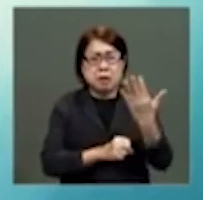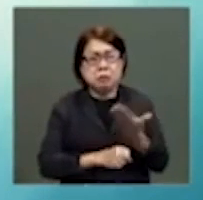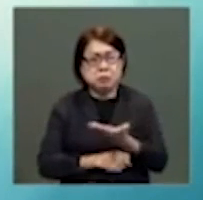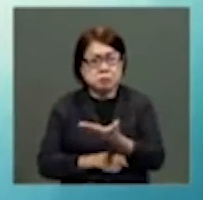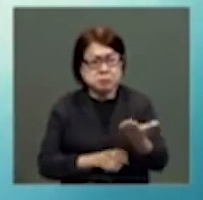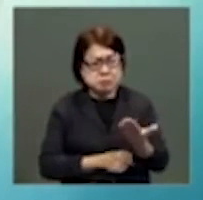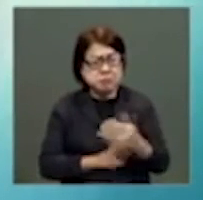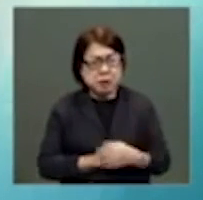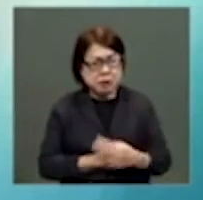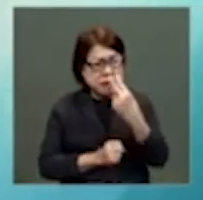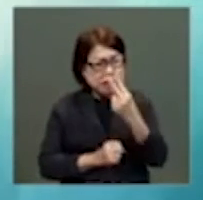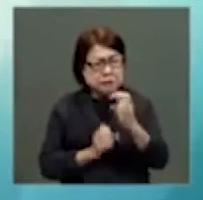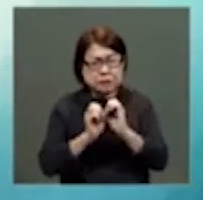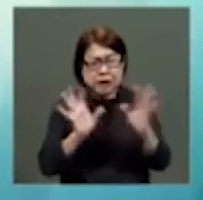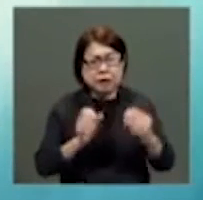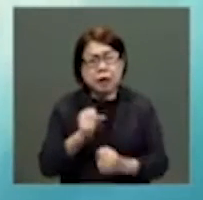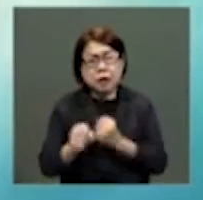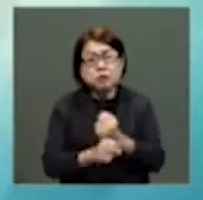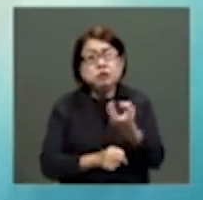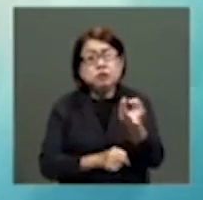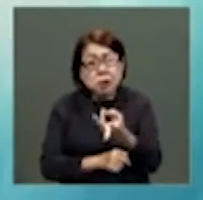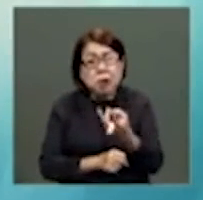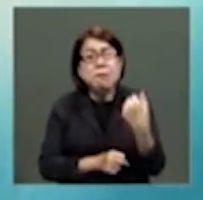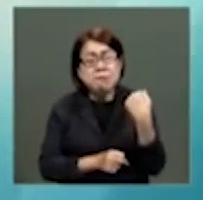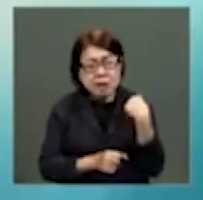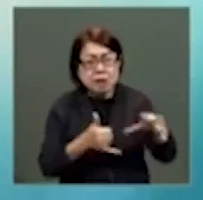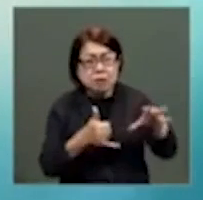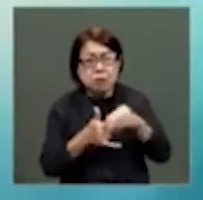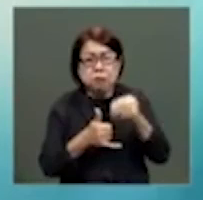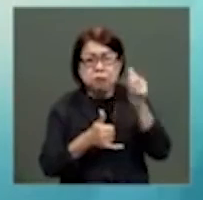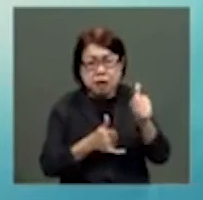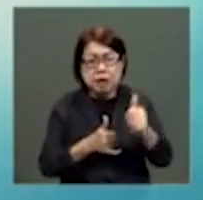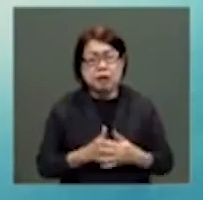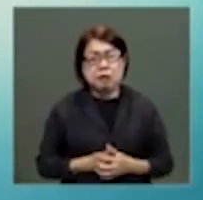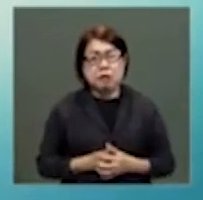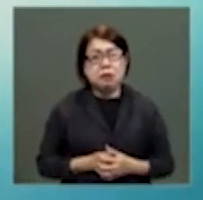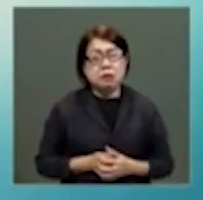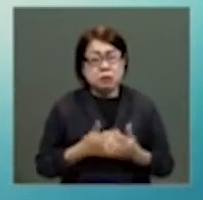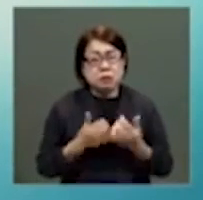ภาพให้เห็นนะครับว่าอายุน้อยๆก็มีรายงานกันขึ้นมาเพื่อจำนวนมากขึ้น